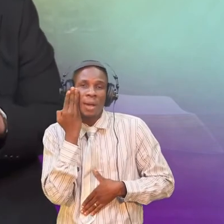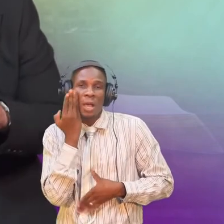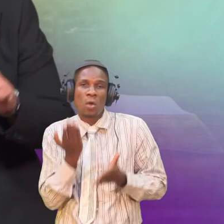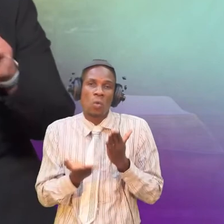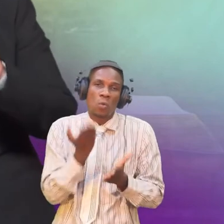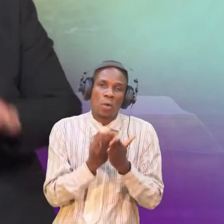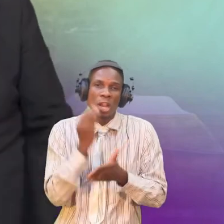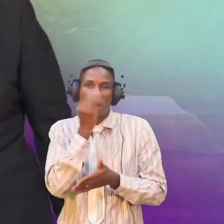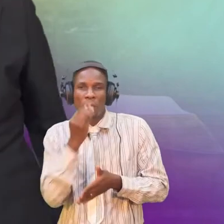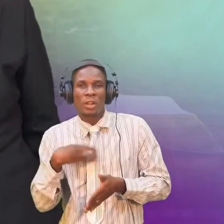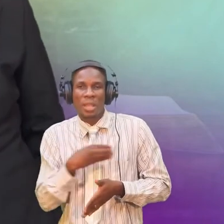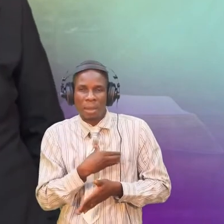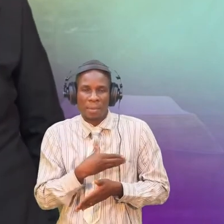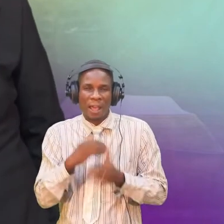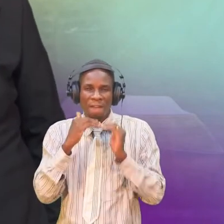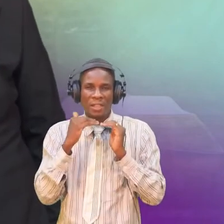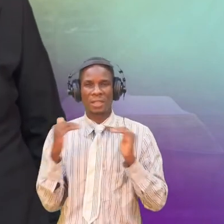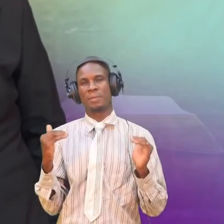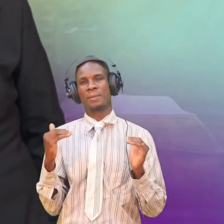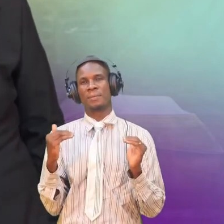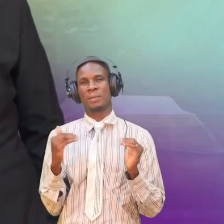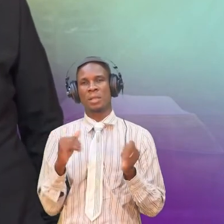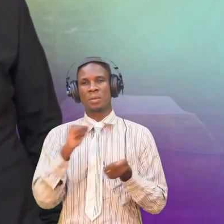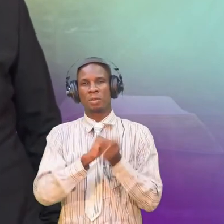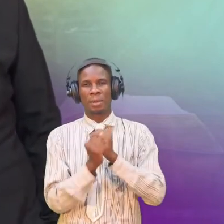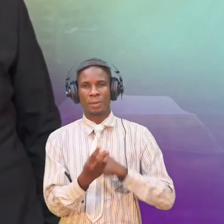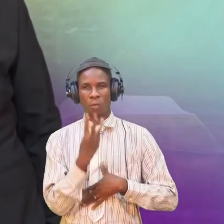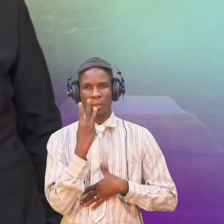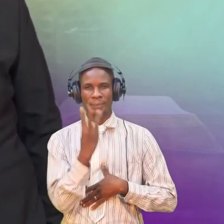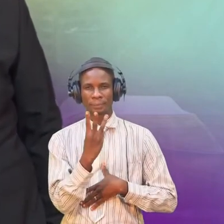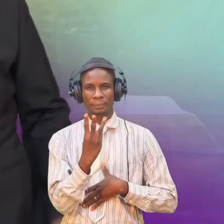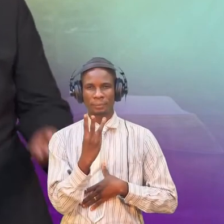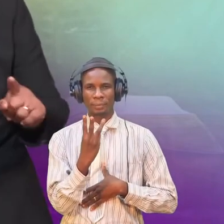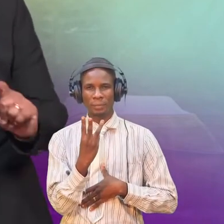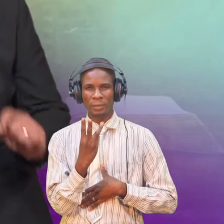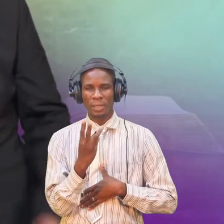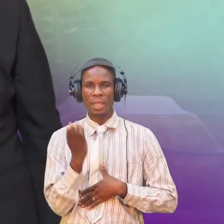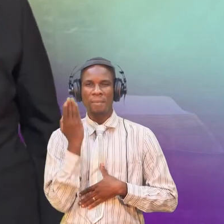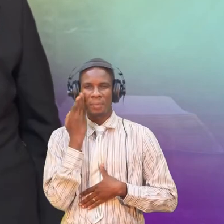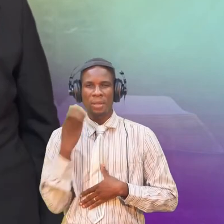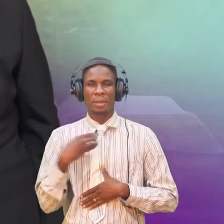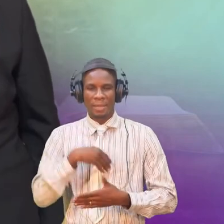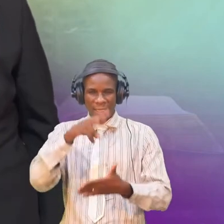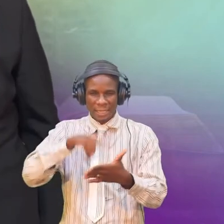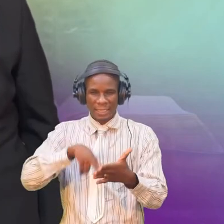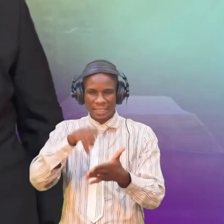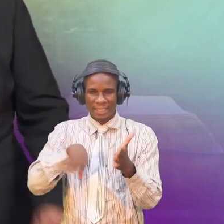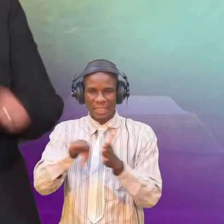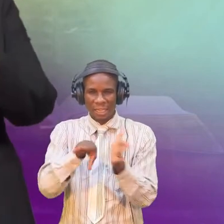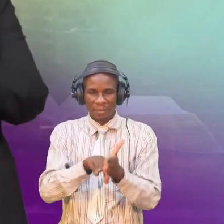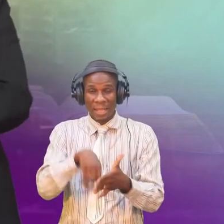familia. Una nafasi ya kusikiliza mke wako au mume wako, kumuelewa. Siri ya